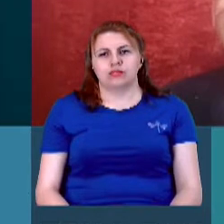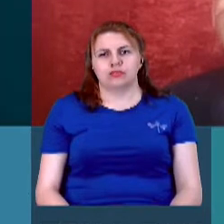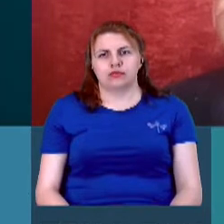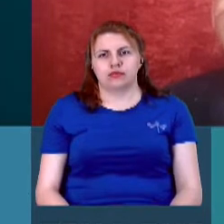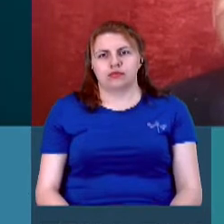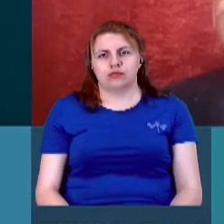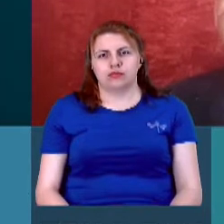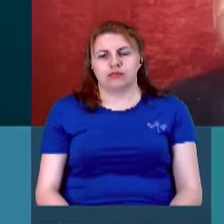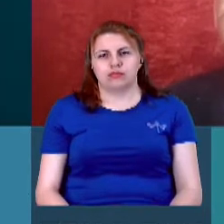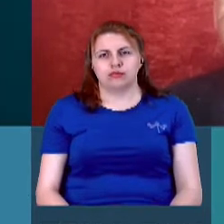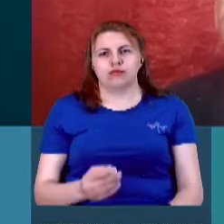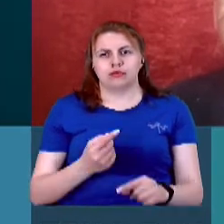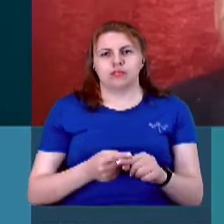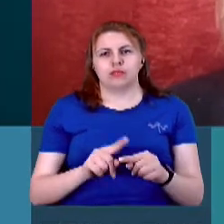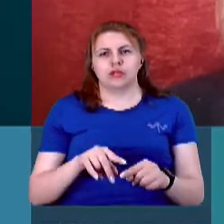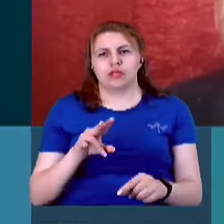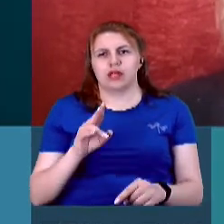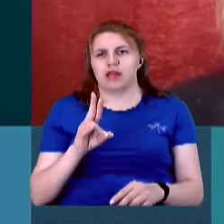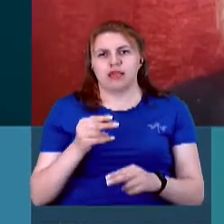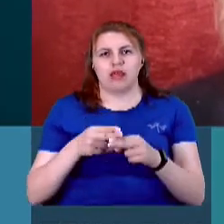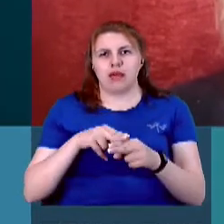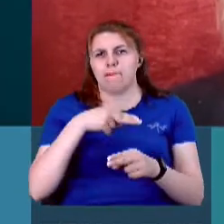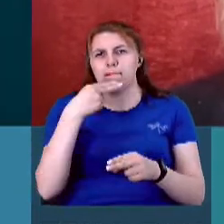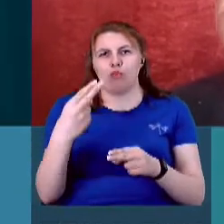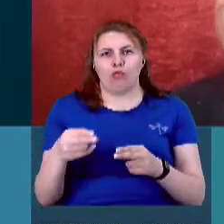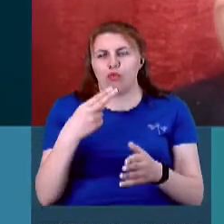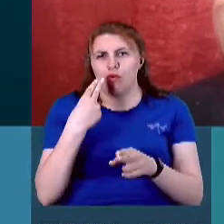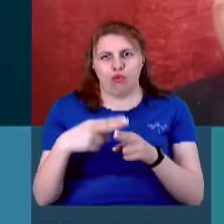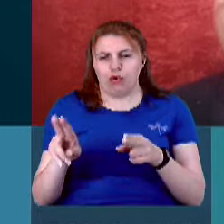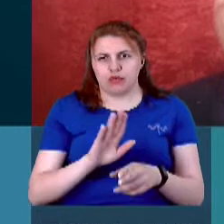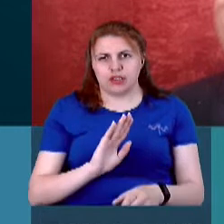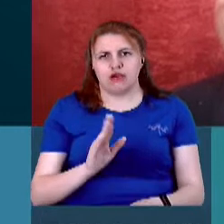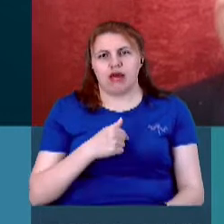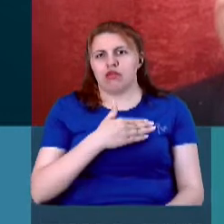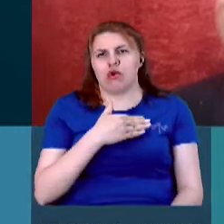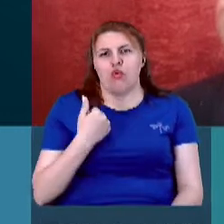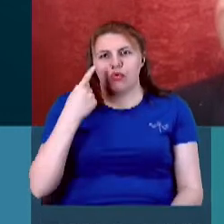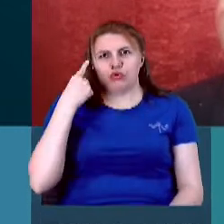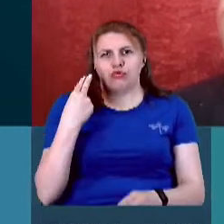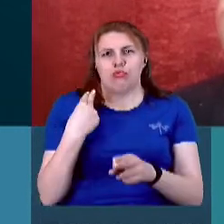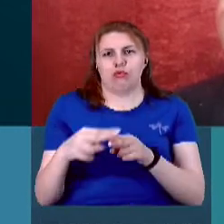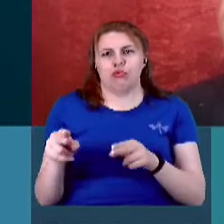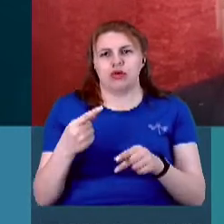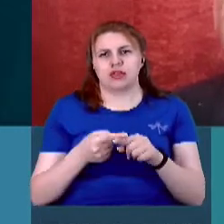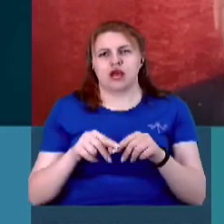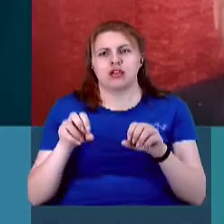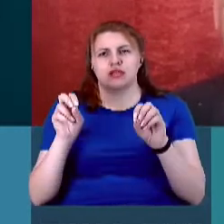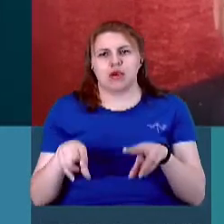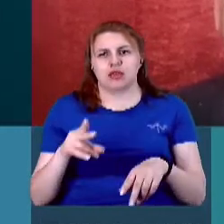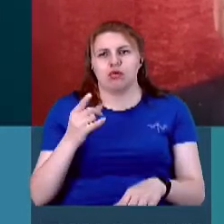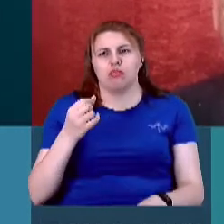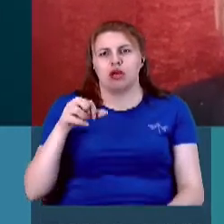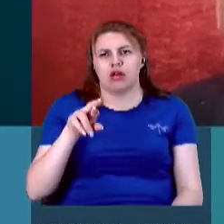це навіть не помста. Я не хочу стверджувати, що це помста. Це спецоперація